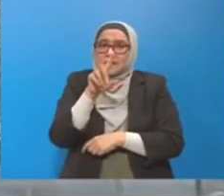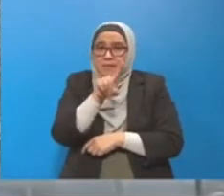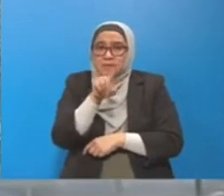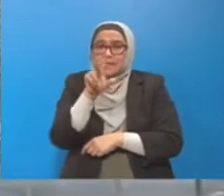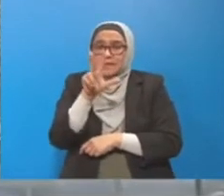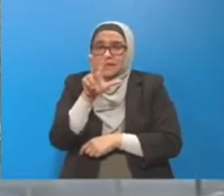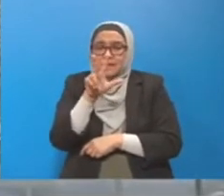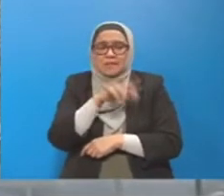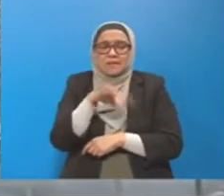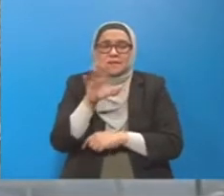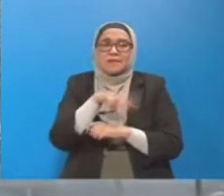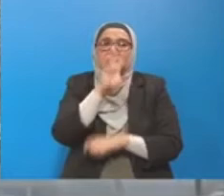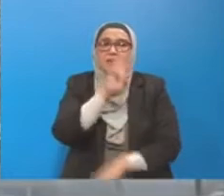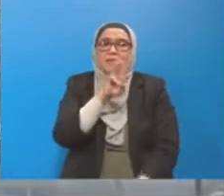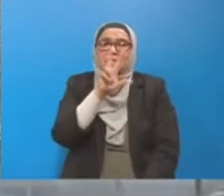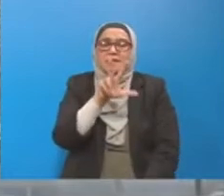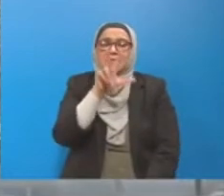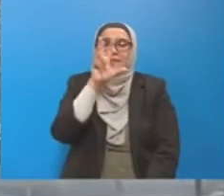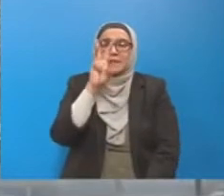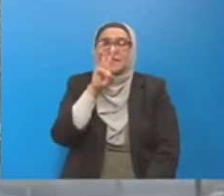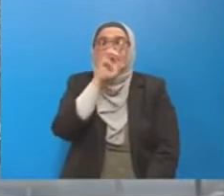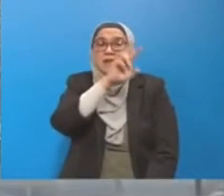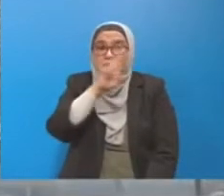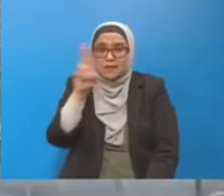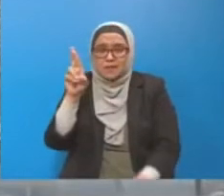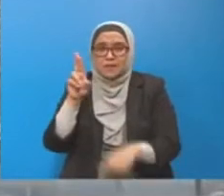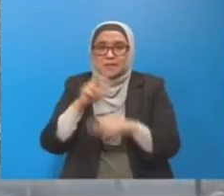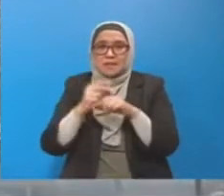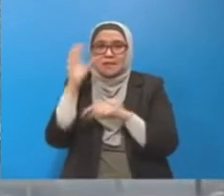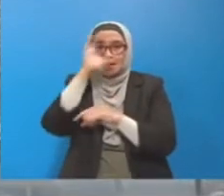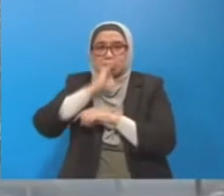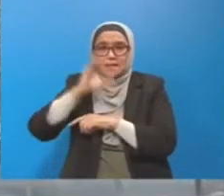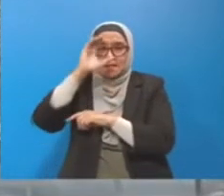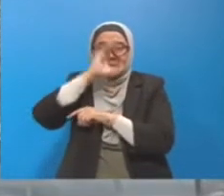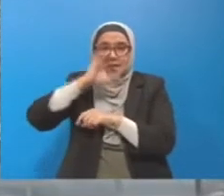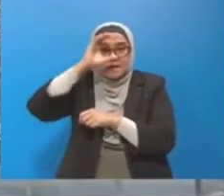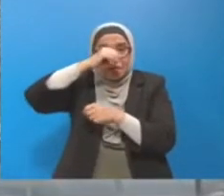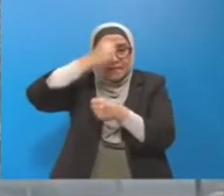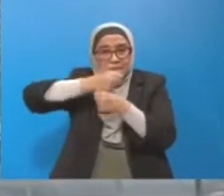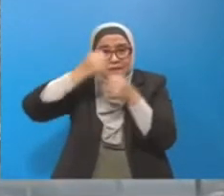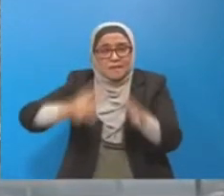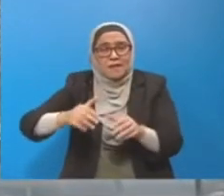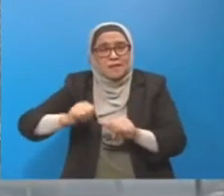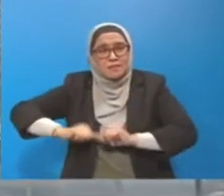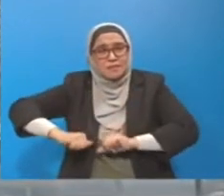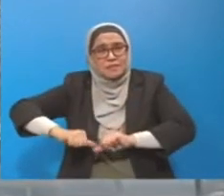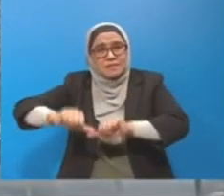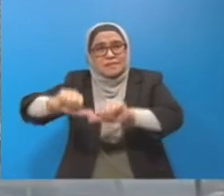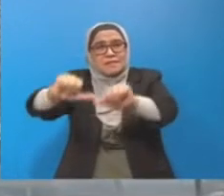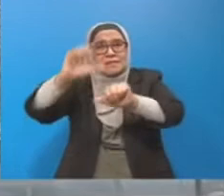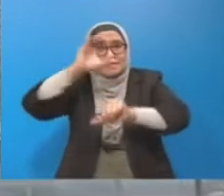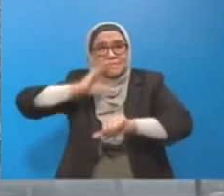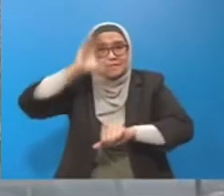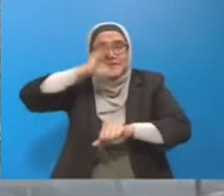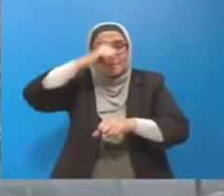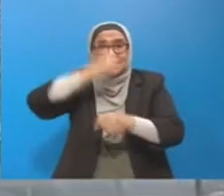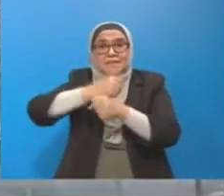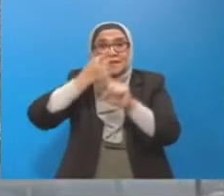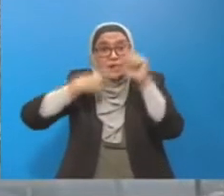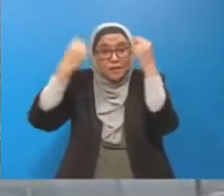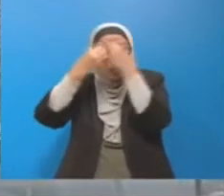13630 6613 mencari kerja sedang mencari pekerjaan di Manado pada jumlah tersebut